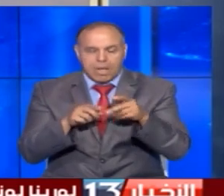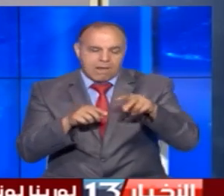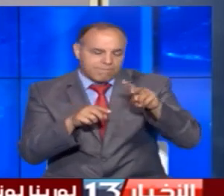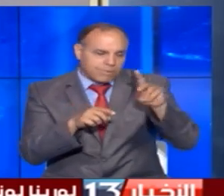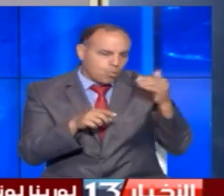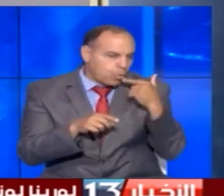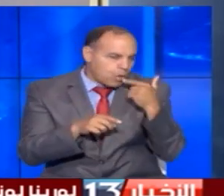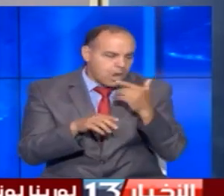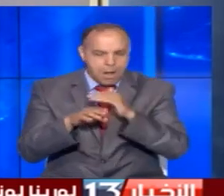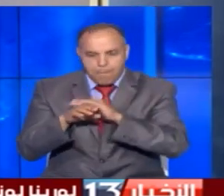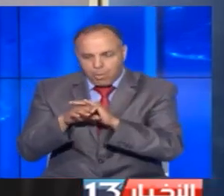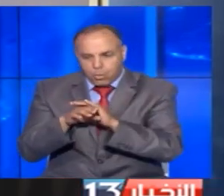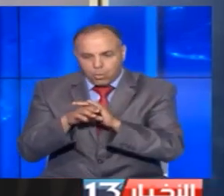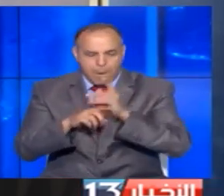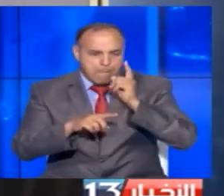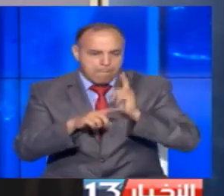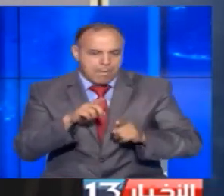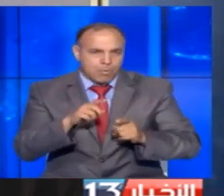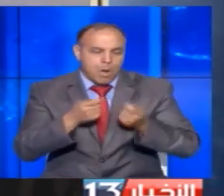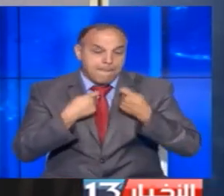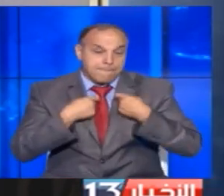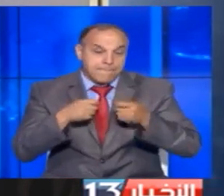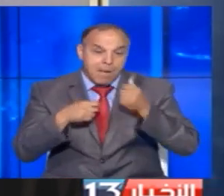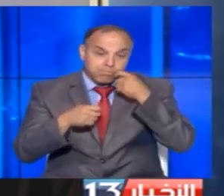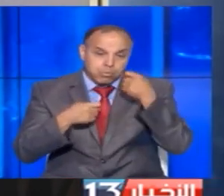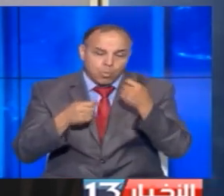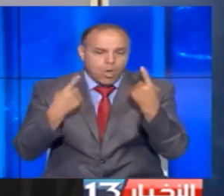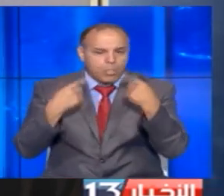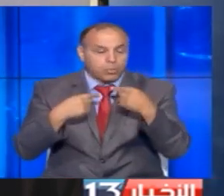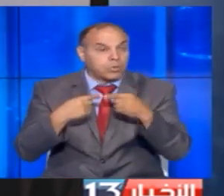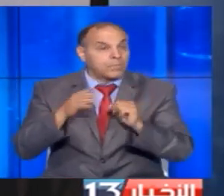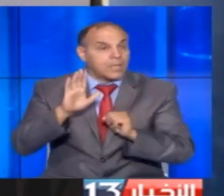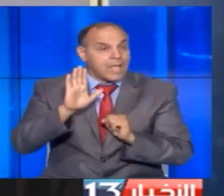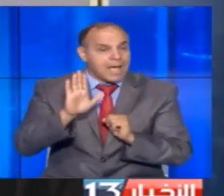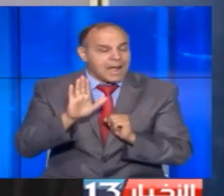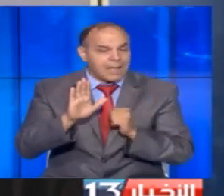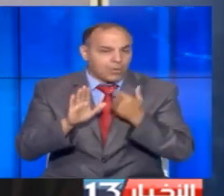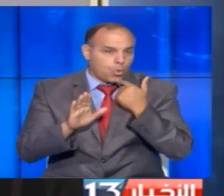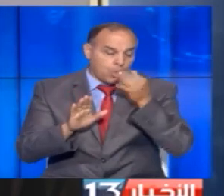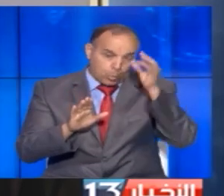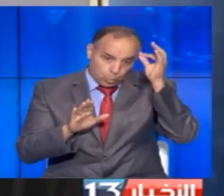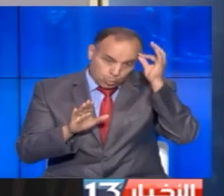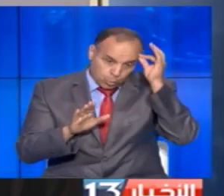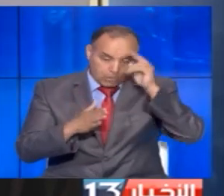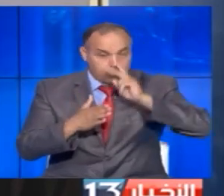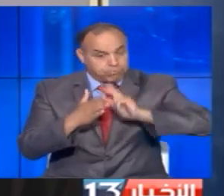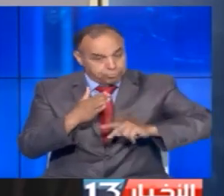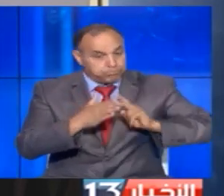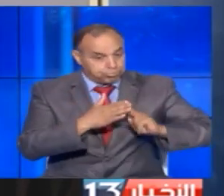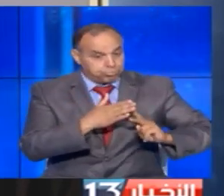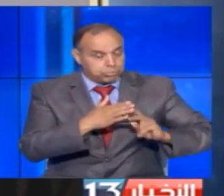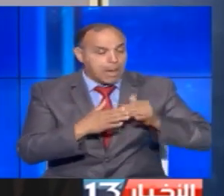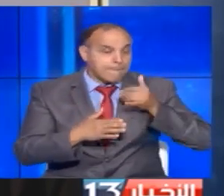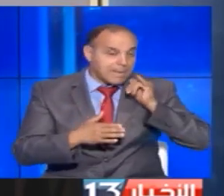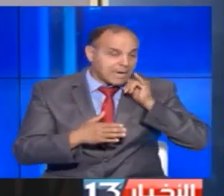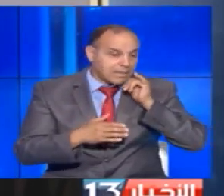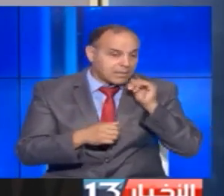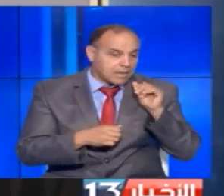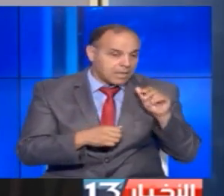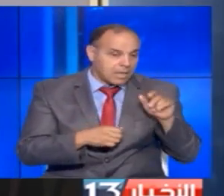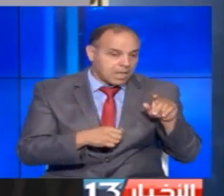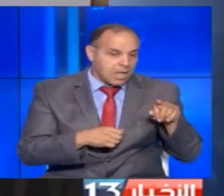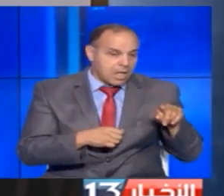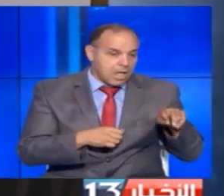والمتعلق بمنع الاتجار بالاشخاص مكافحته خاصه انا انسان ضغط على اتفاقيه بالاسم وسنه ثلاث